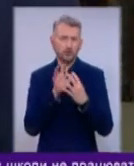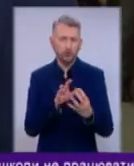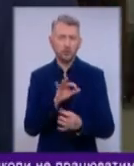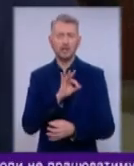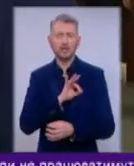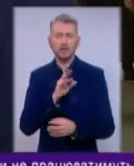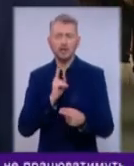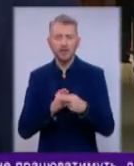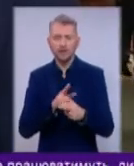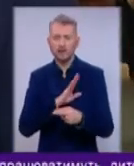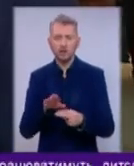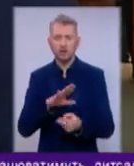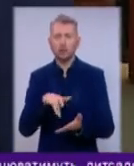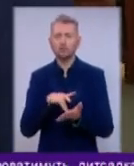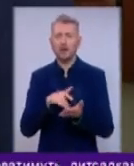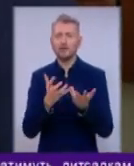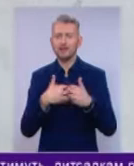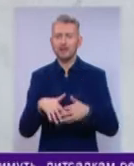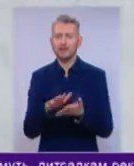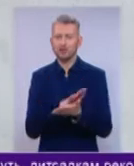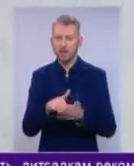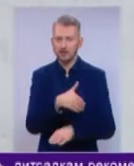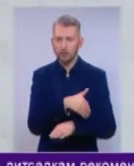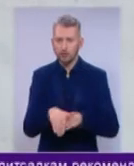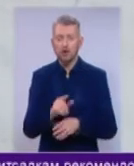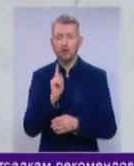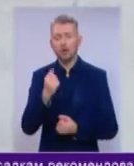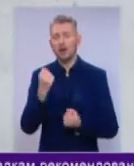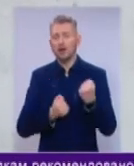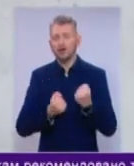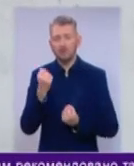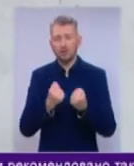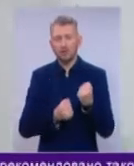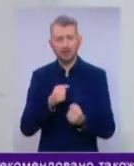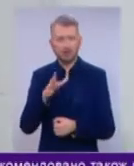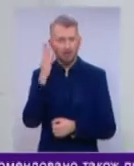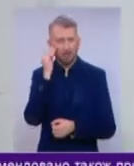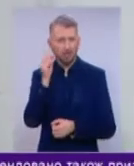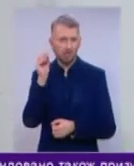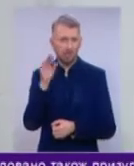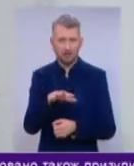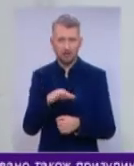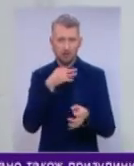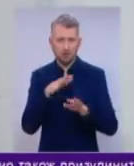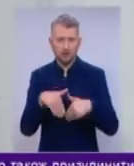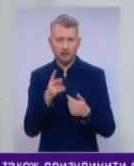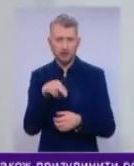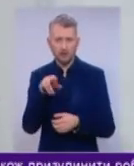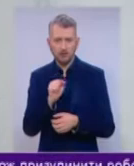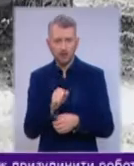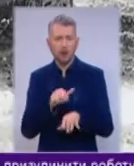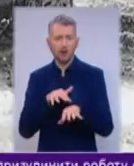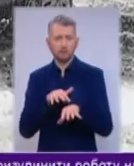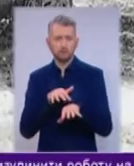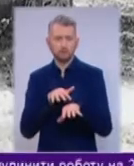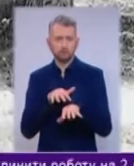заважати комунальній техніці прибирати вулиці. Однак водії не дослухались до рекомендацій КМДА.